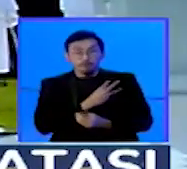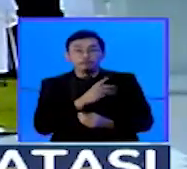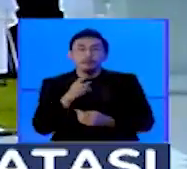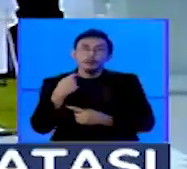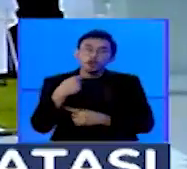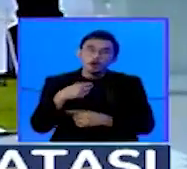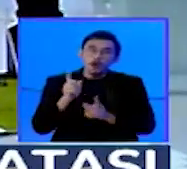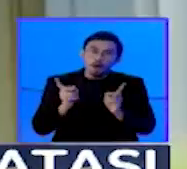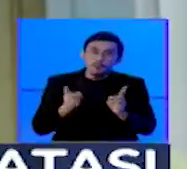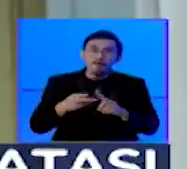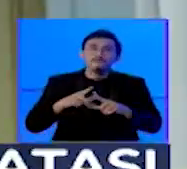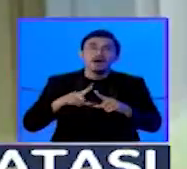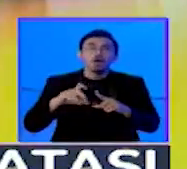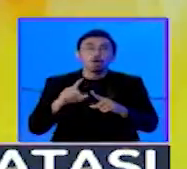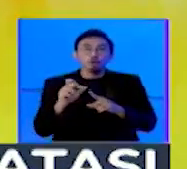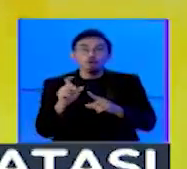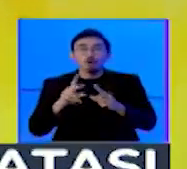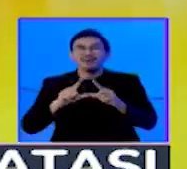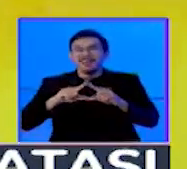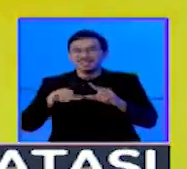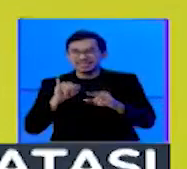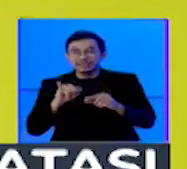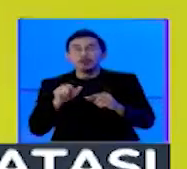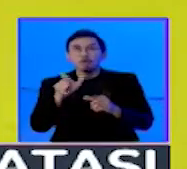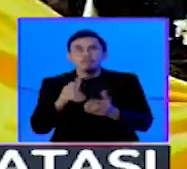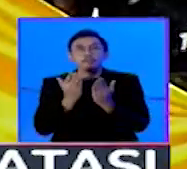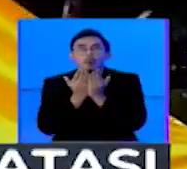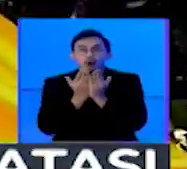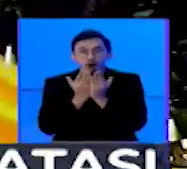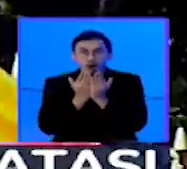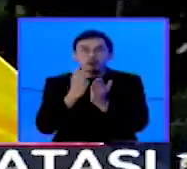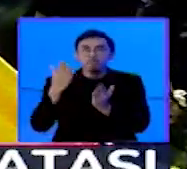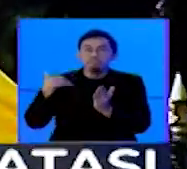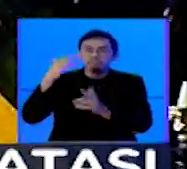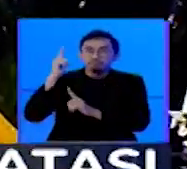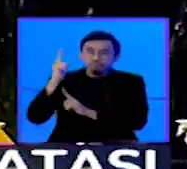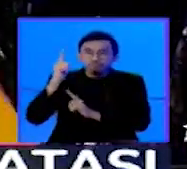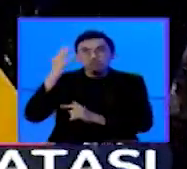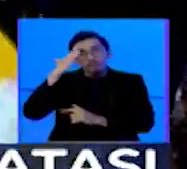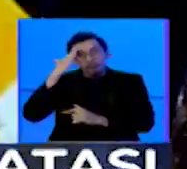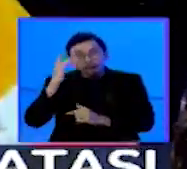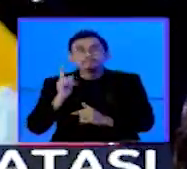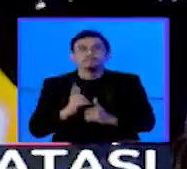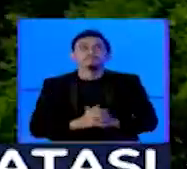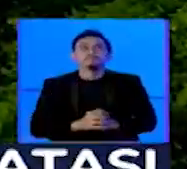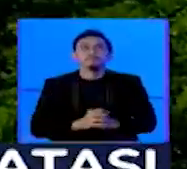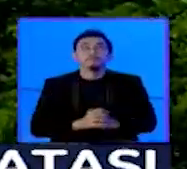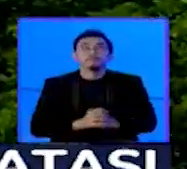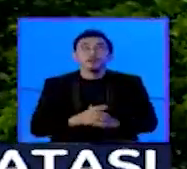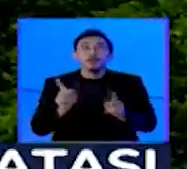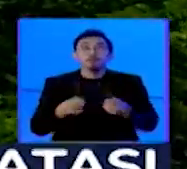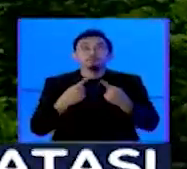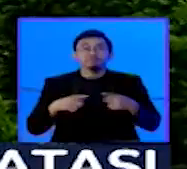Menteri Agama Fakhrul Razi sebagai pembaca doa, serta Panglima dan Kapolri. Pengiring lantunan lagu